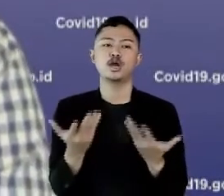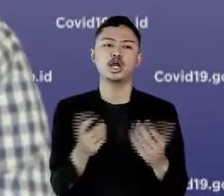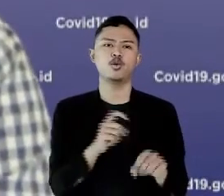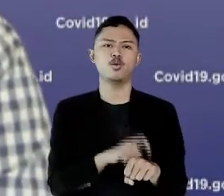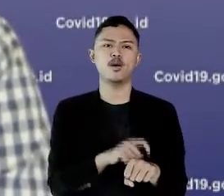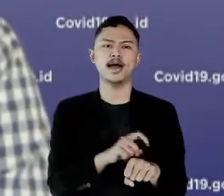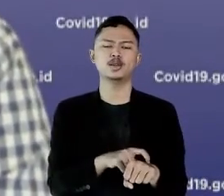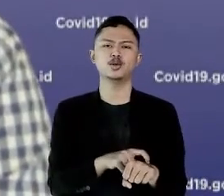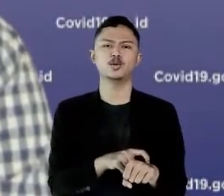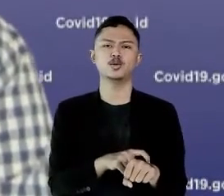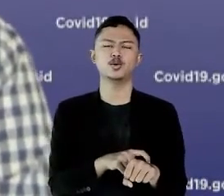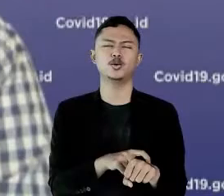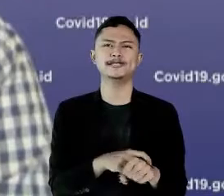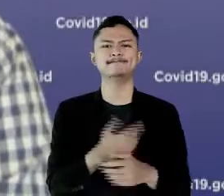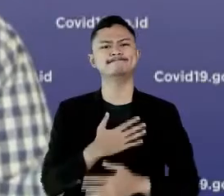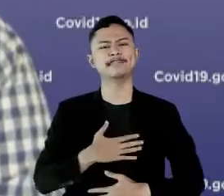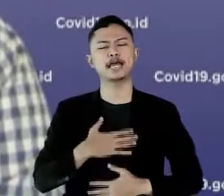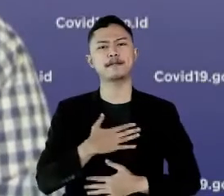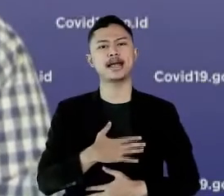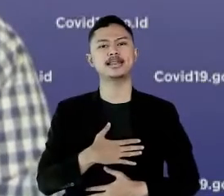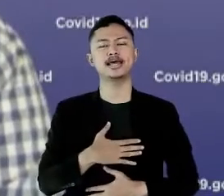menikmati misalnya